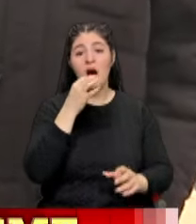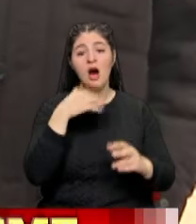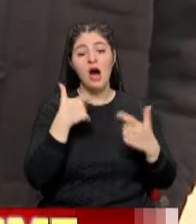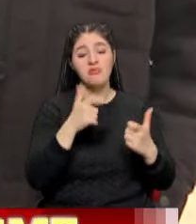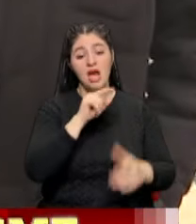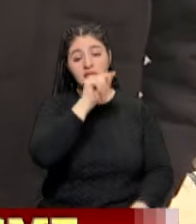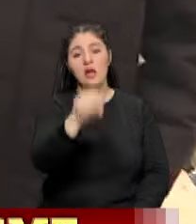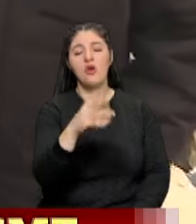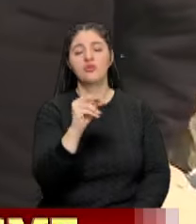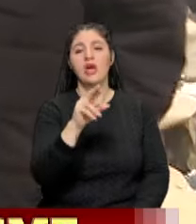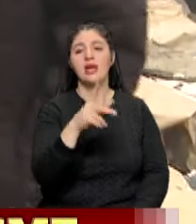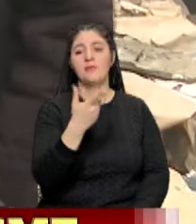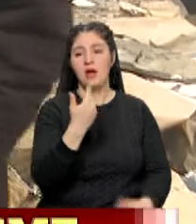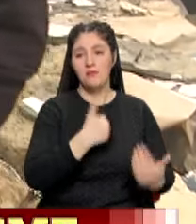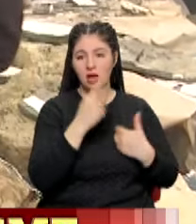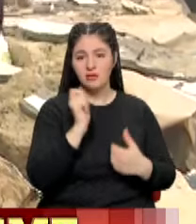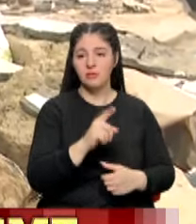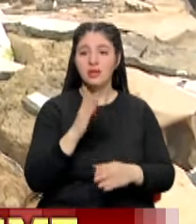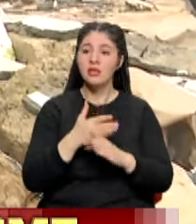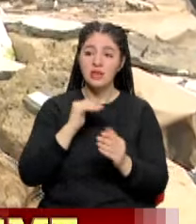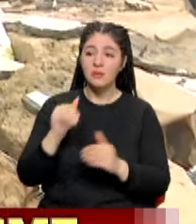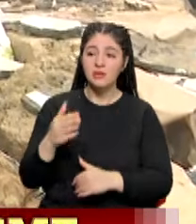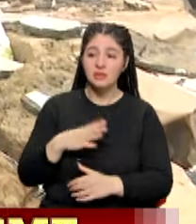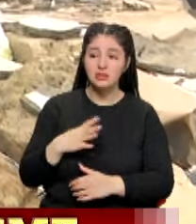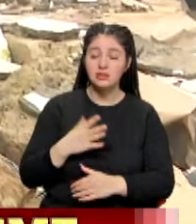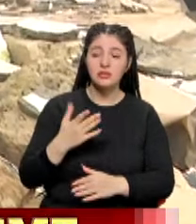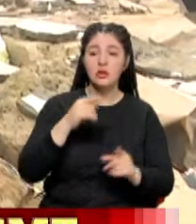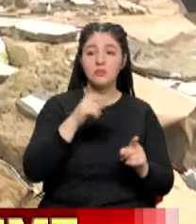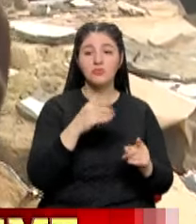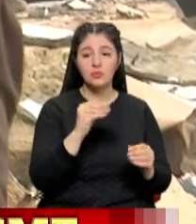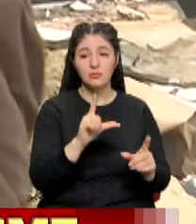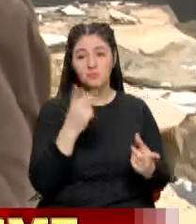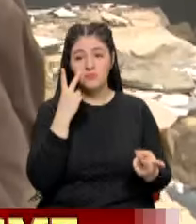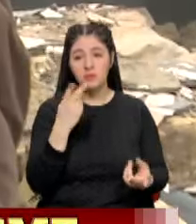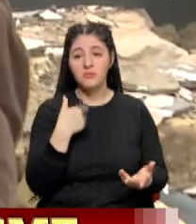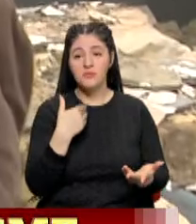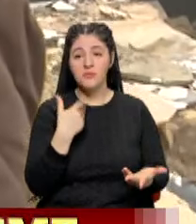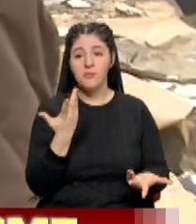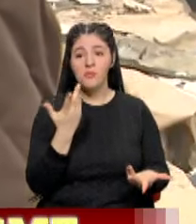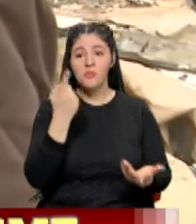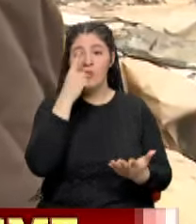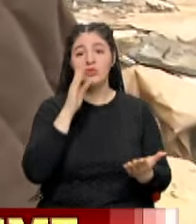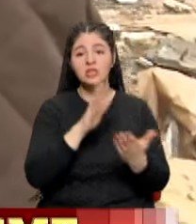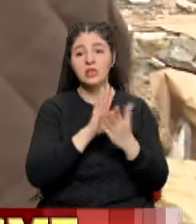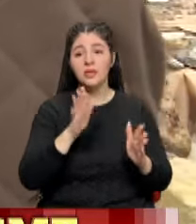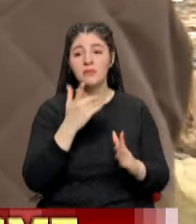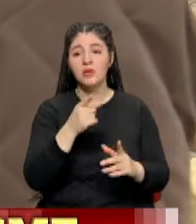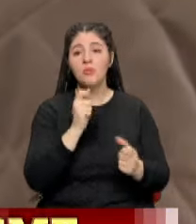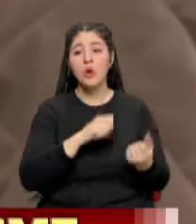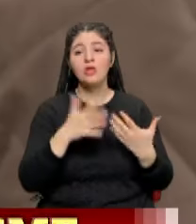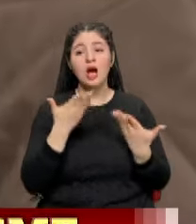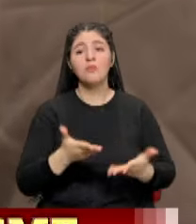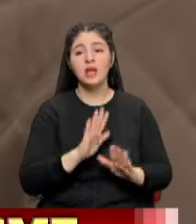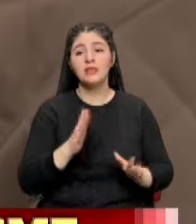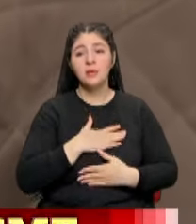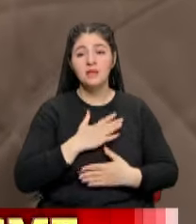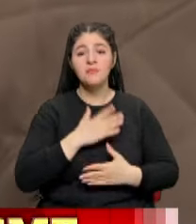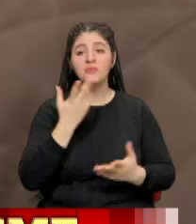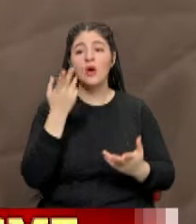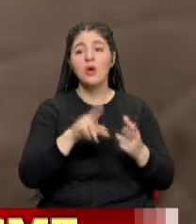Antakya'da olacak şekilde. Neden burada olmak istediniz? Ya burada olmalıyım. Bakın ben daha yüzleşemedim. Daha bu olayı kabul edemedim.